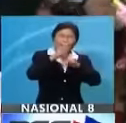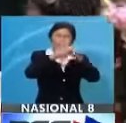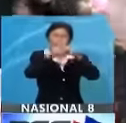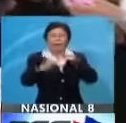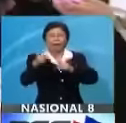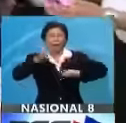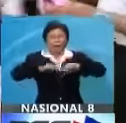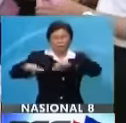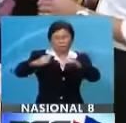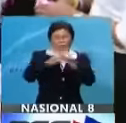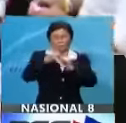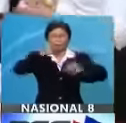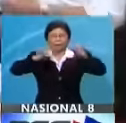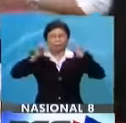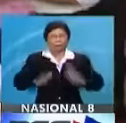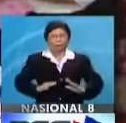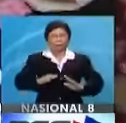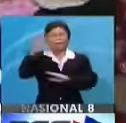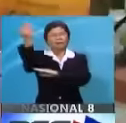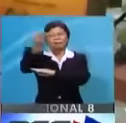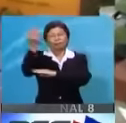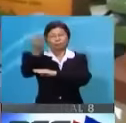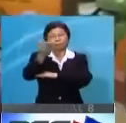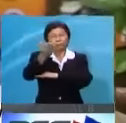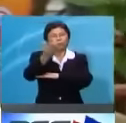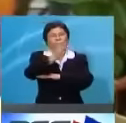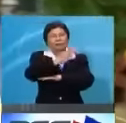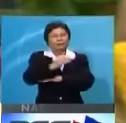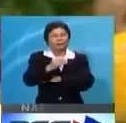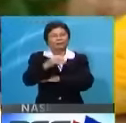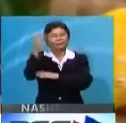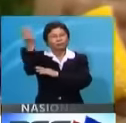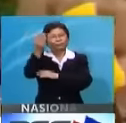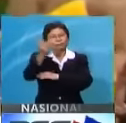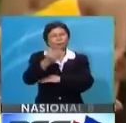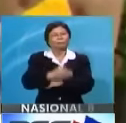artis serta ceramah teknik perniagaan berinovasi dan efektif.